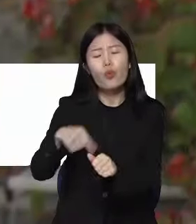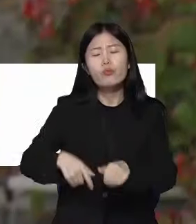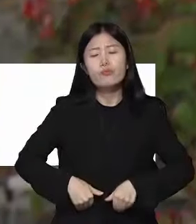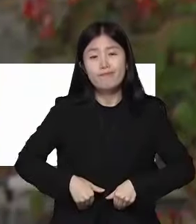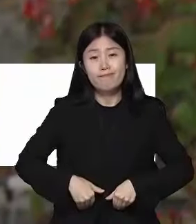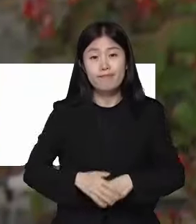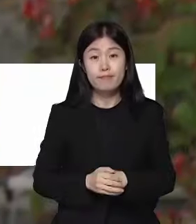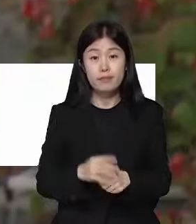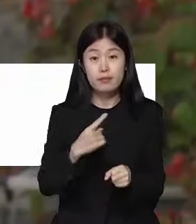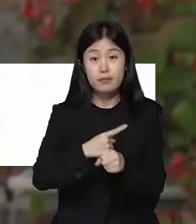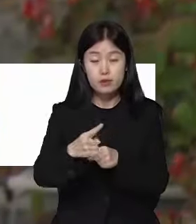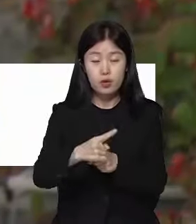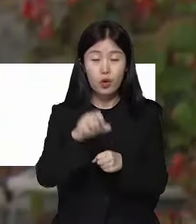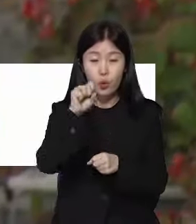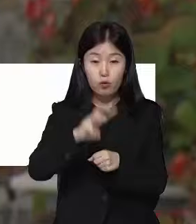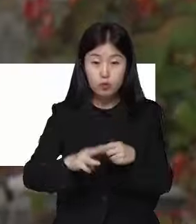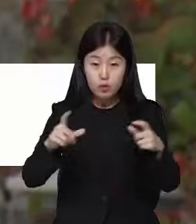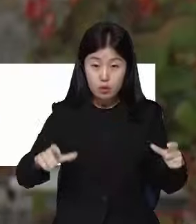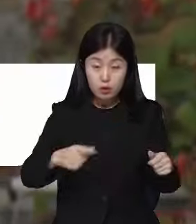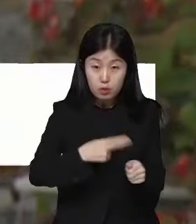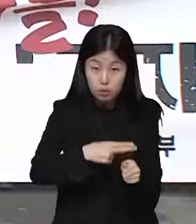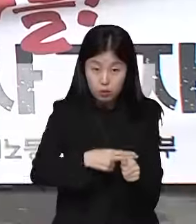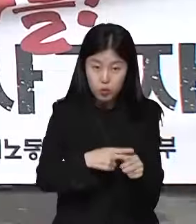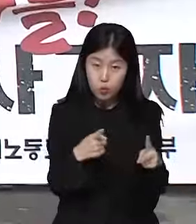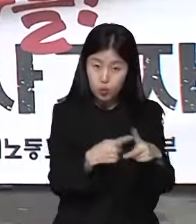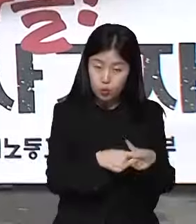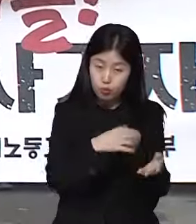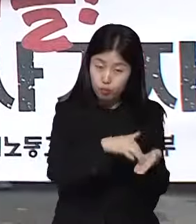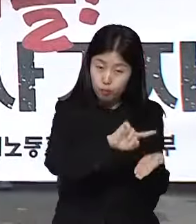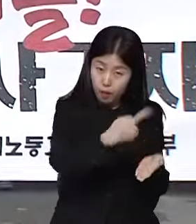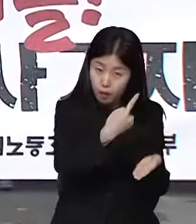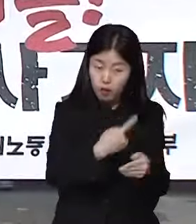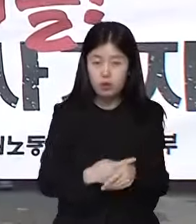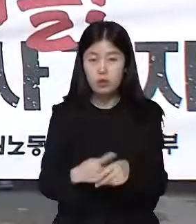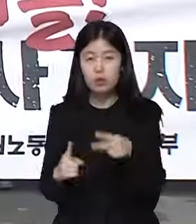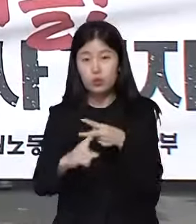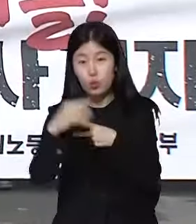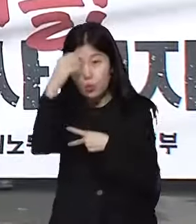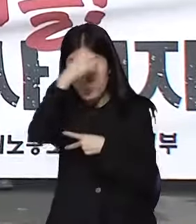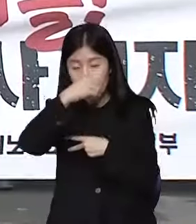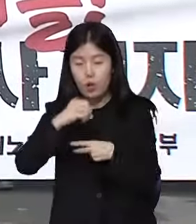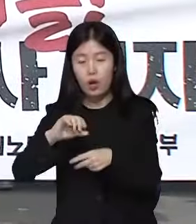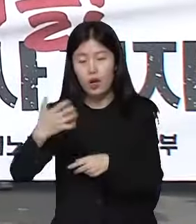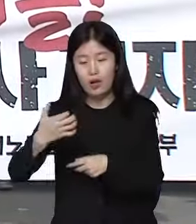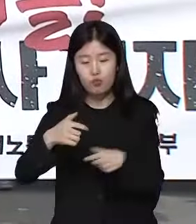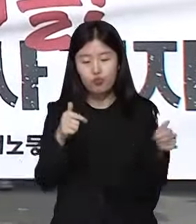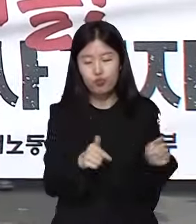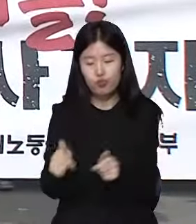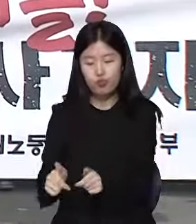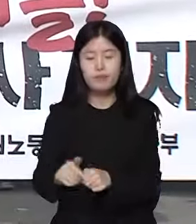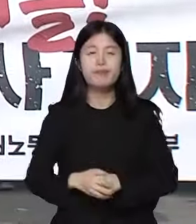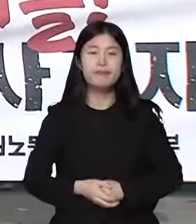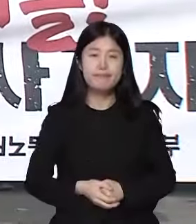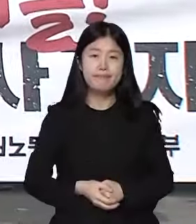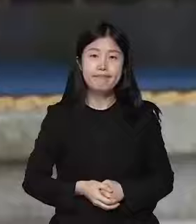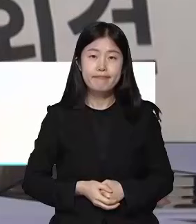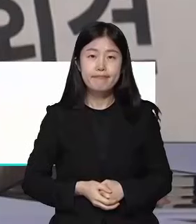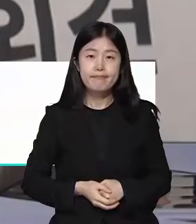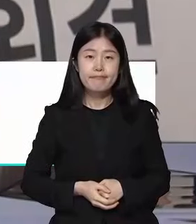교육청은 내년도 광주 지역 교사 정원을 초등 100명, 중등 90명씩 감축할 예정입니다.